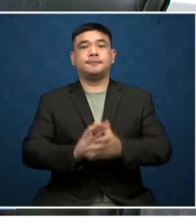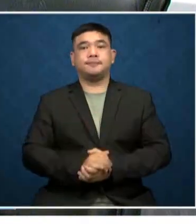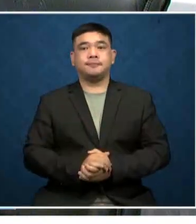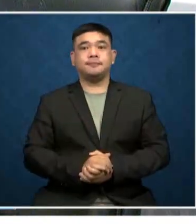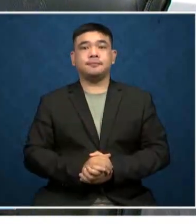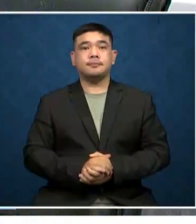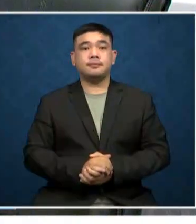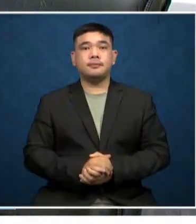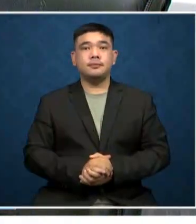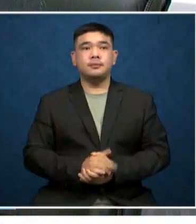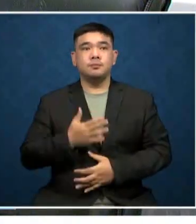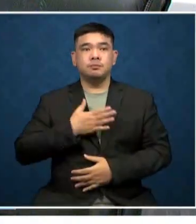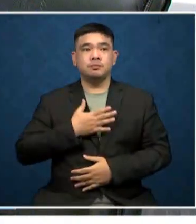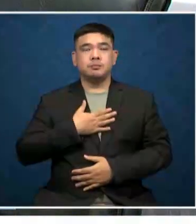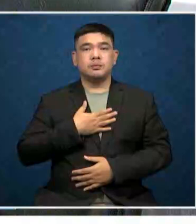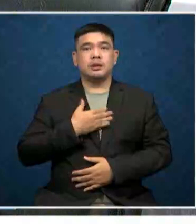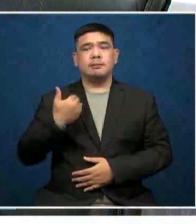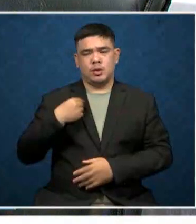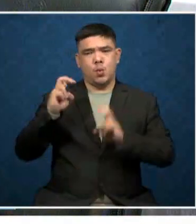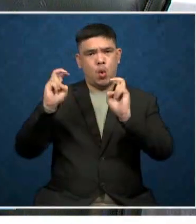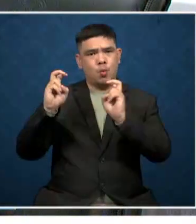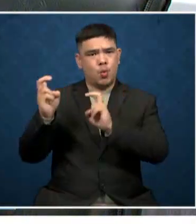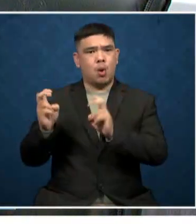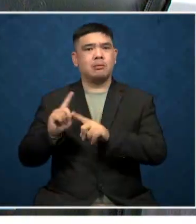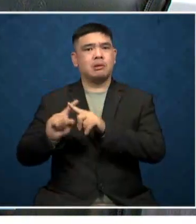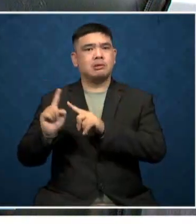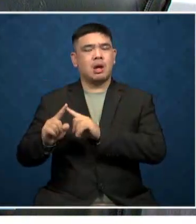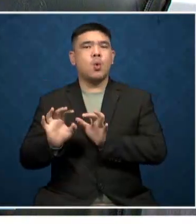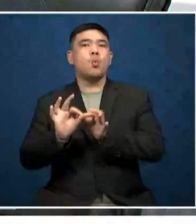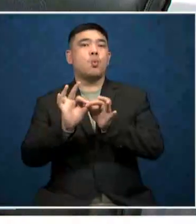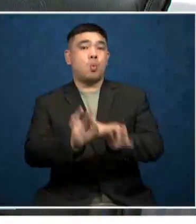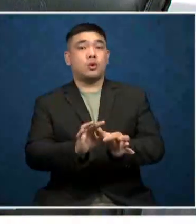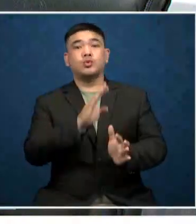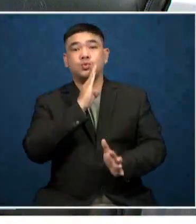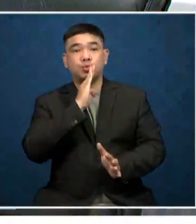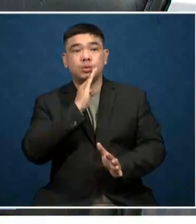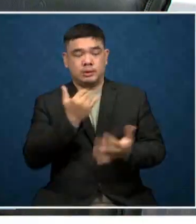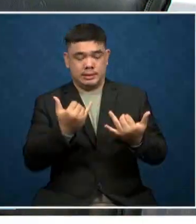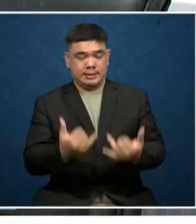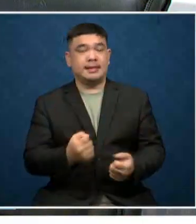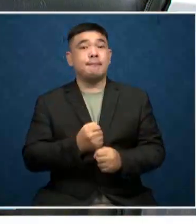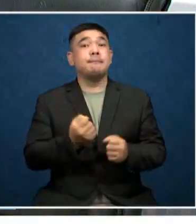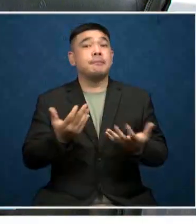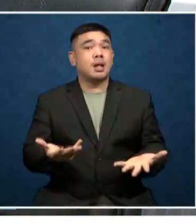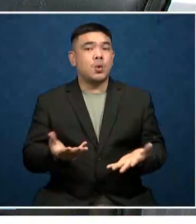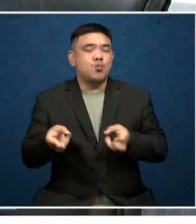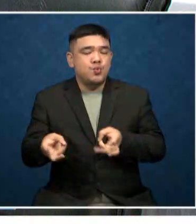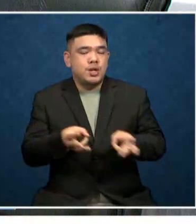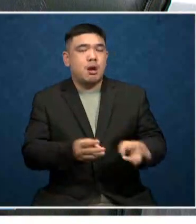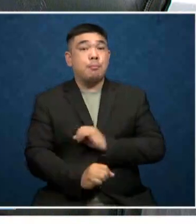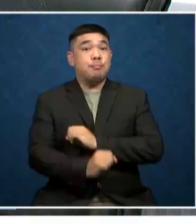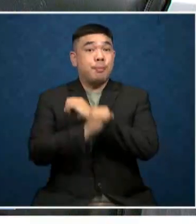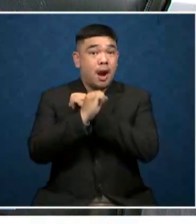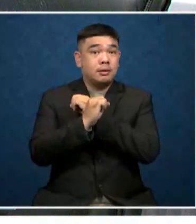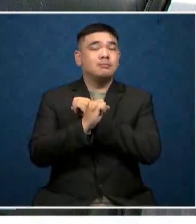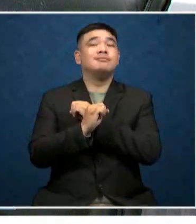เอ่อก็ผมก็มีอีกหลายประเด็นที่จะพูดถึงแล้วเป็นห่วงนะครับว่าเราจะทำอย่างไรกับเรื่องนี้อัน